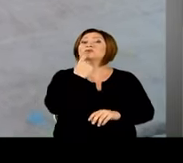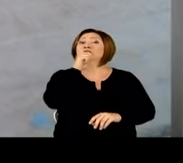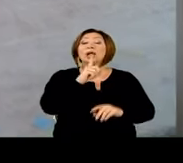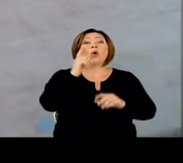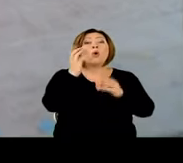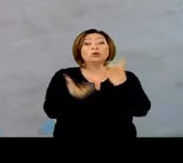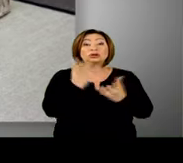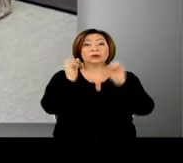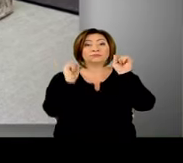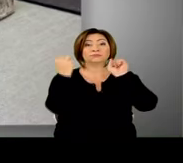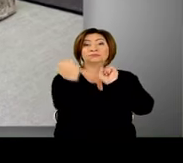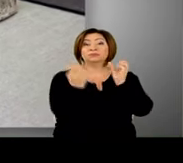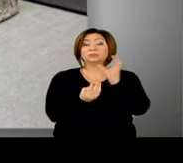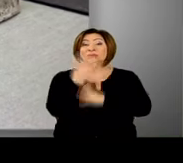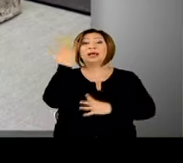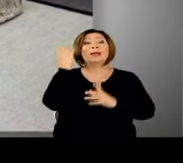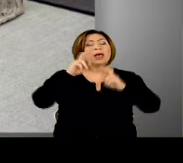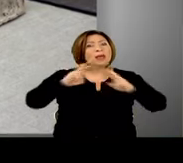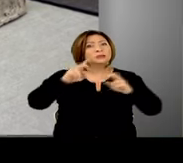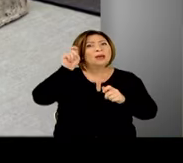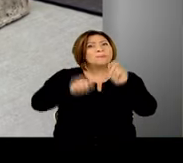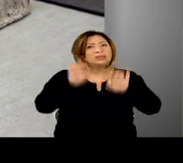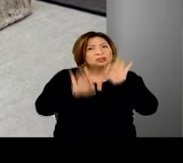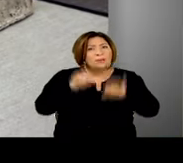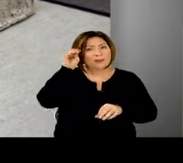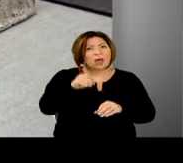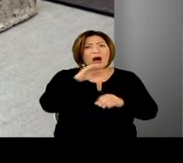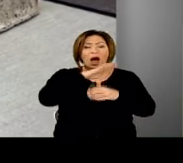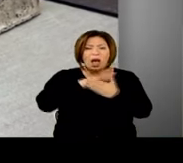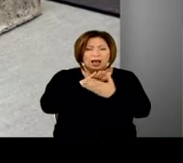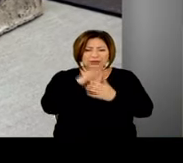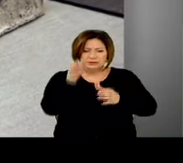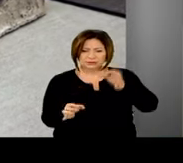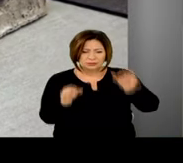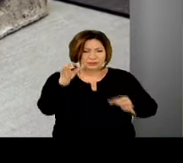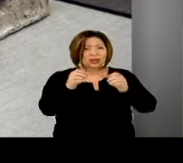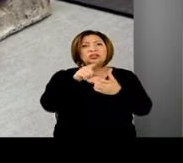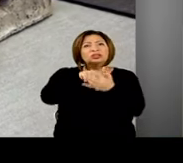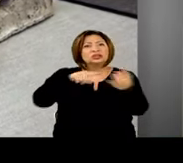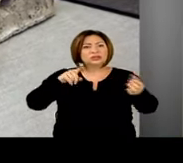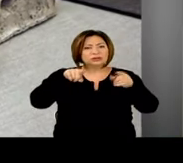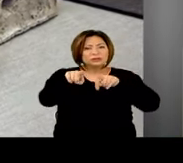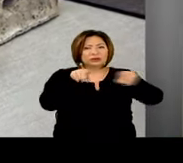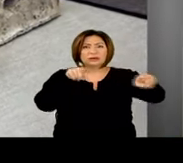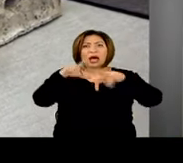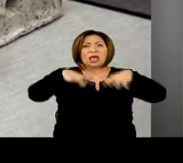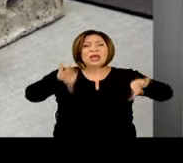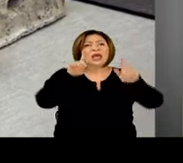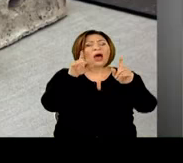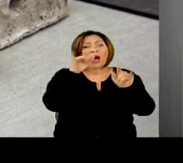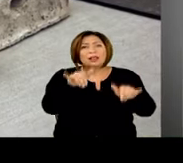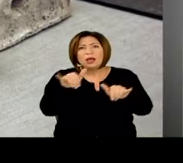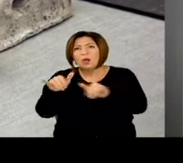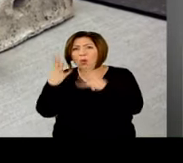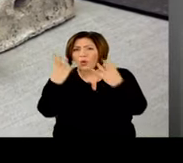ayakları ortaya çıktı. Yapılan incelemelerde ayakların her birinde şişlerin geçeceği yer eşit bir şekilde bulunmuş, hatta alt tarafta